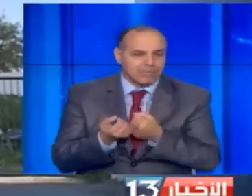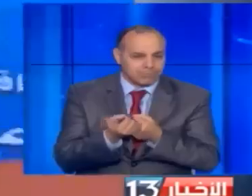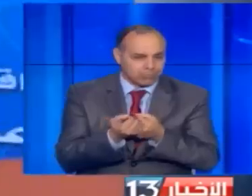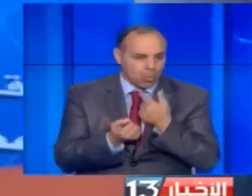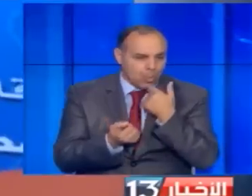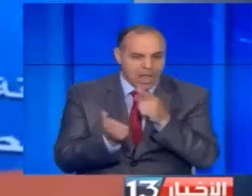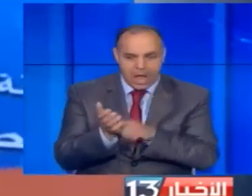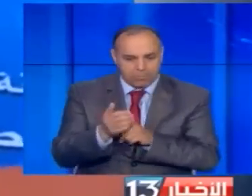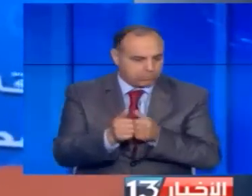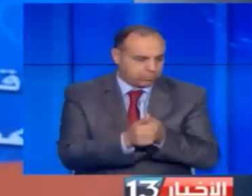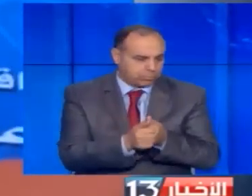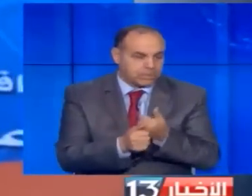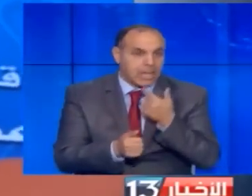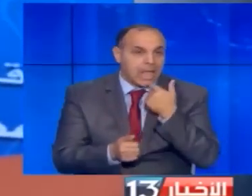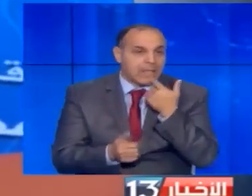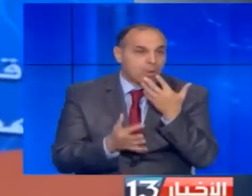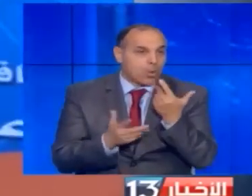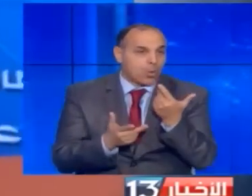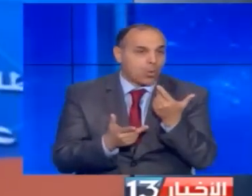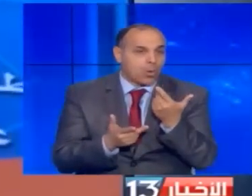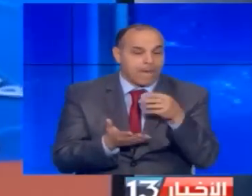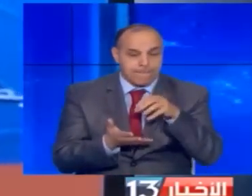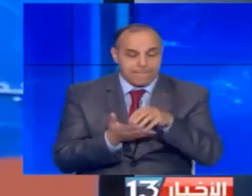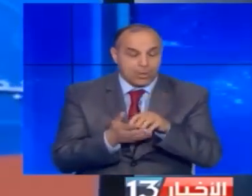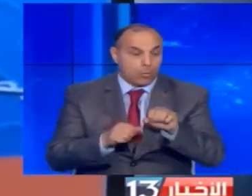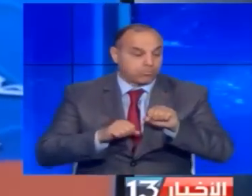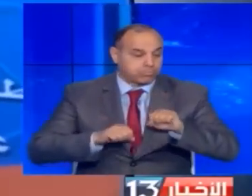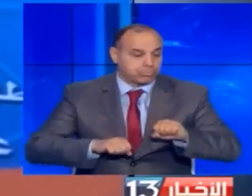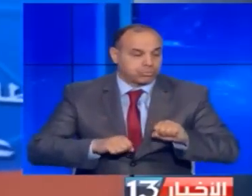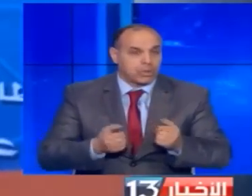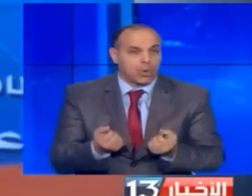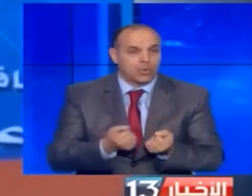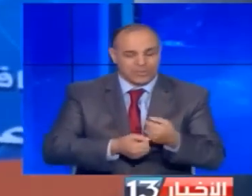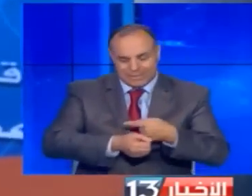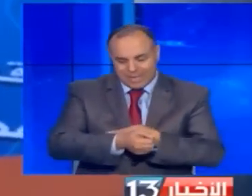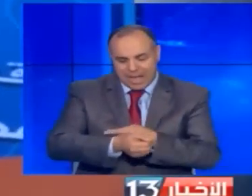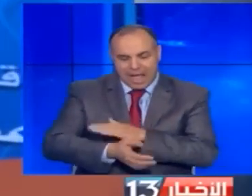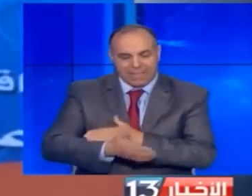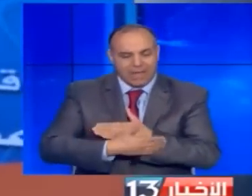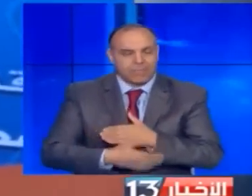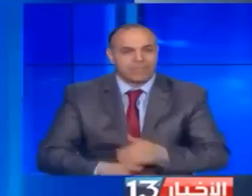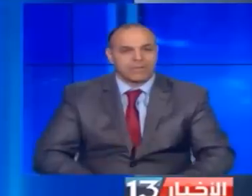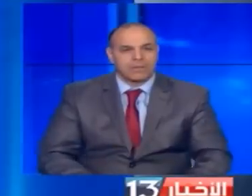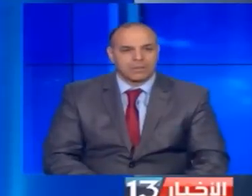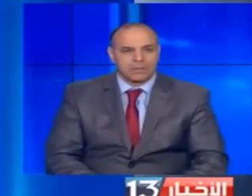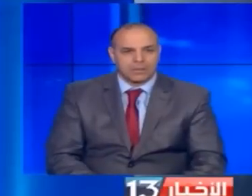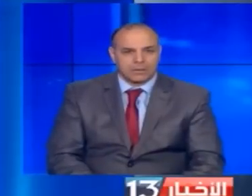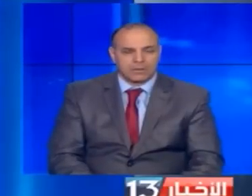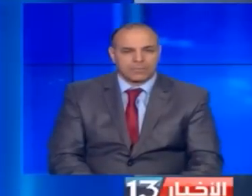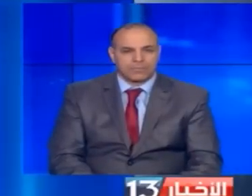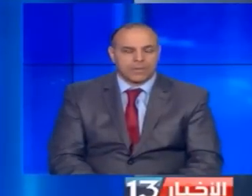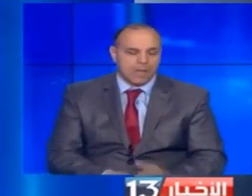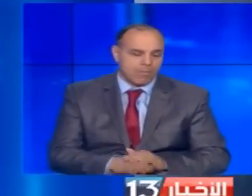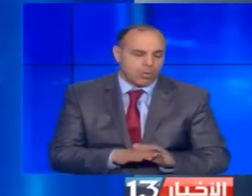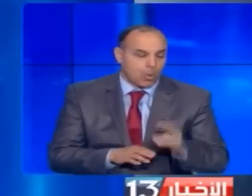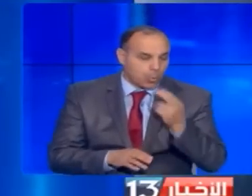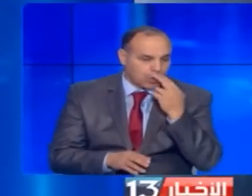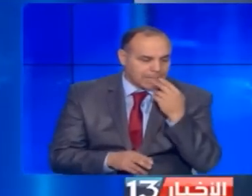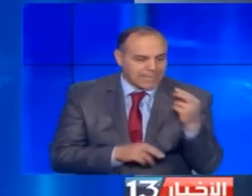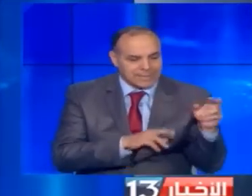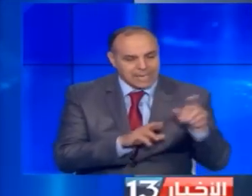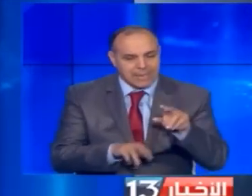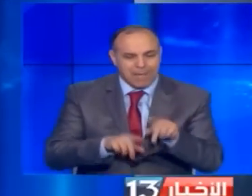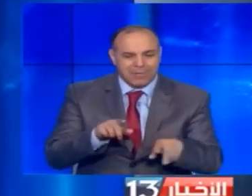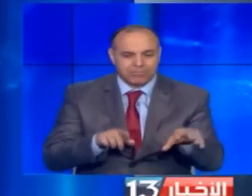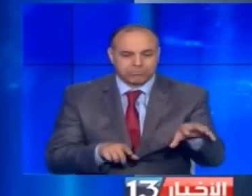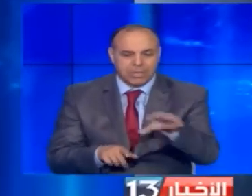المسائل القانونية بالنسبة للمركز الوطني للنهوض بزرع الأعضاء. في شأن أمني، استعادت بعض